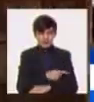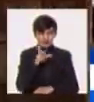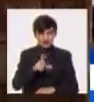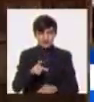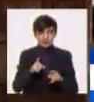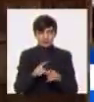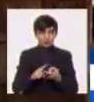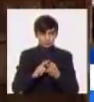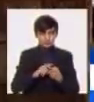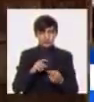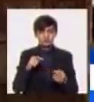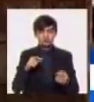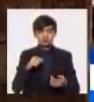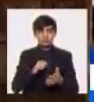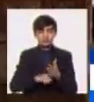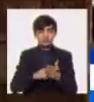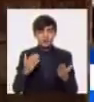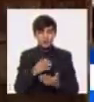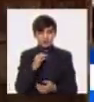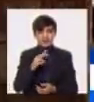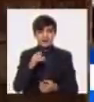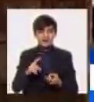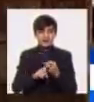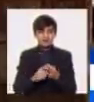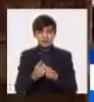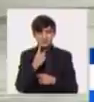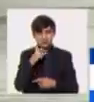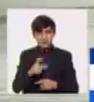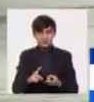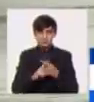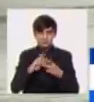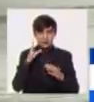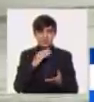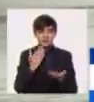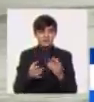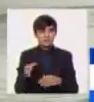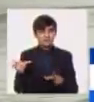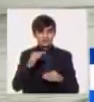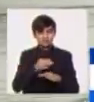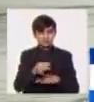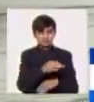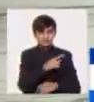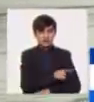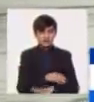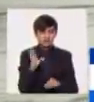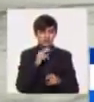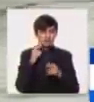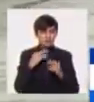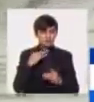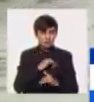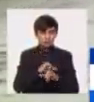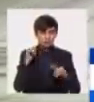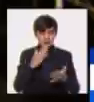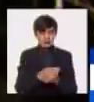неде? Коронавирус оларға бір адамнан ғана жұғуы мүмкін бе? Неге елдің әр түкпірінде дәрігерлер наразылығы көбейді? Олар неге өздерін